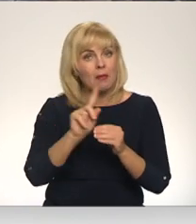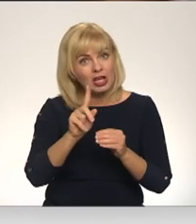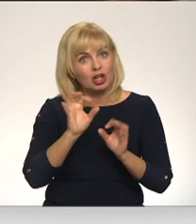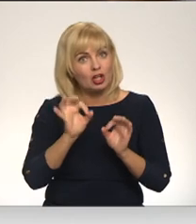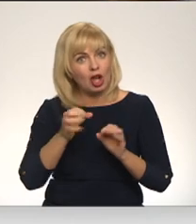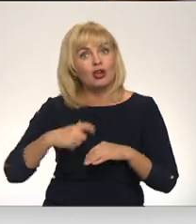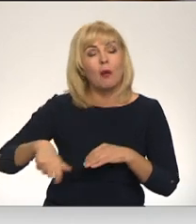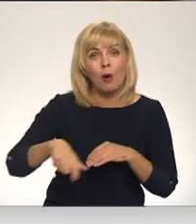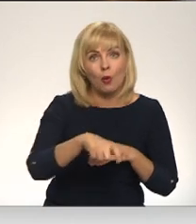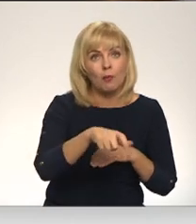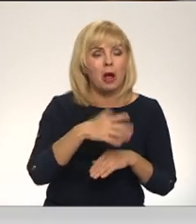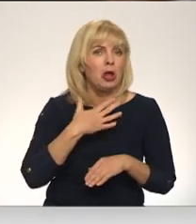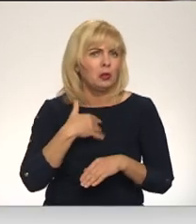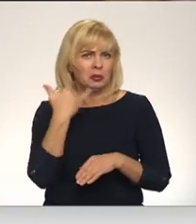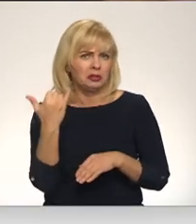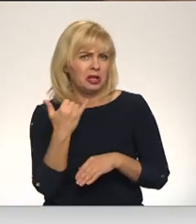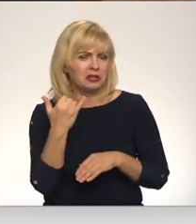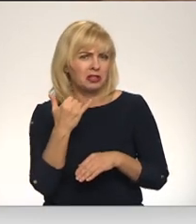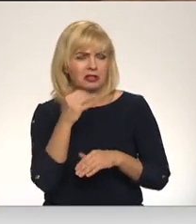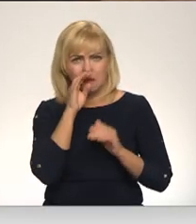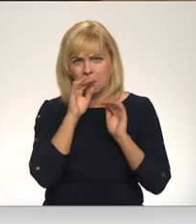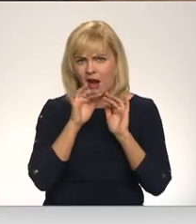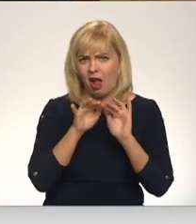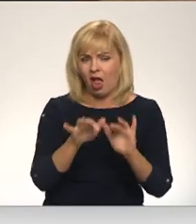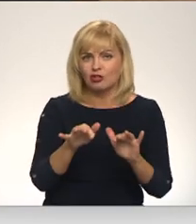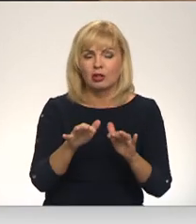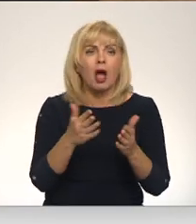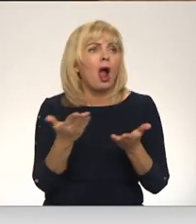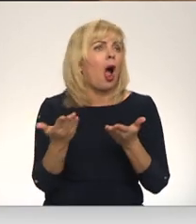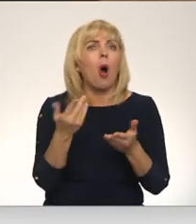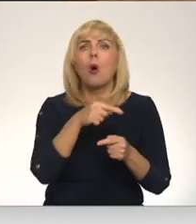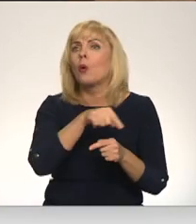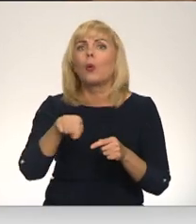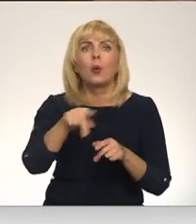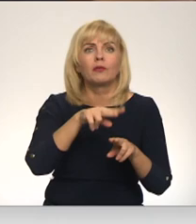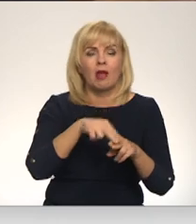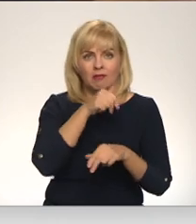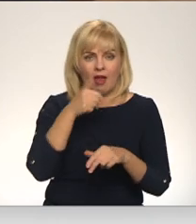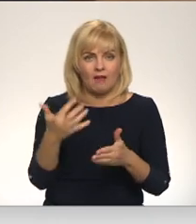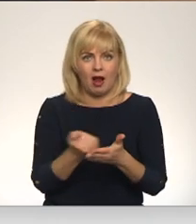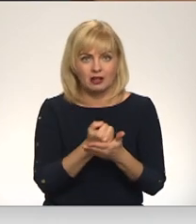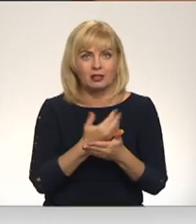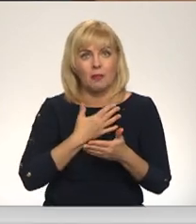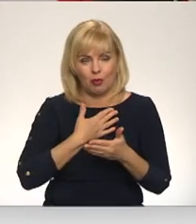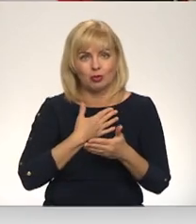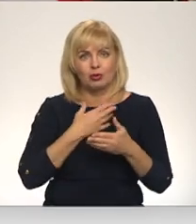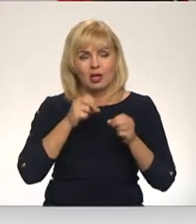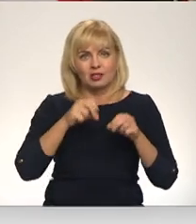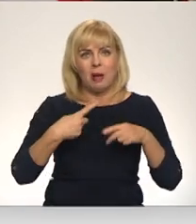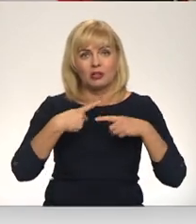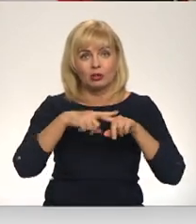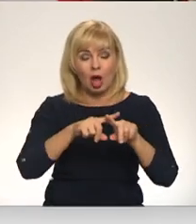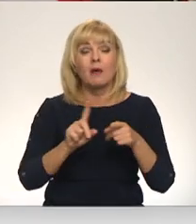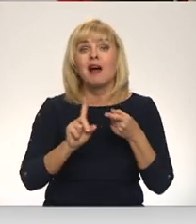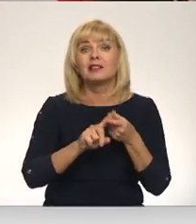dzelmē. Interesanta tādā meklēšana, ziniet, ka nu, kaut kur un nevar atrast pie mūsu tehnoloģijām. Ja? Saistības ar